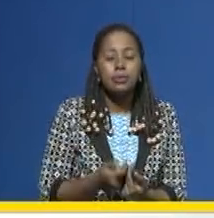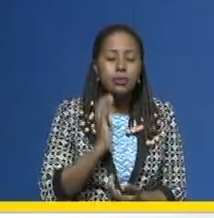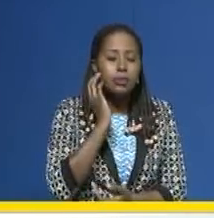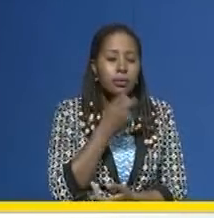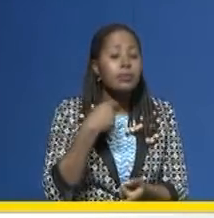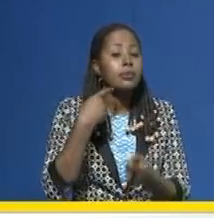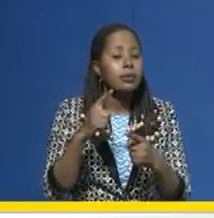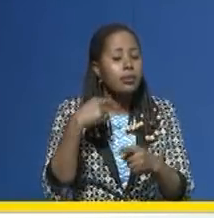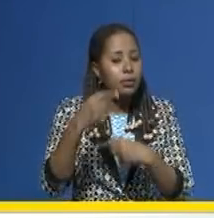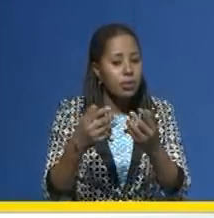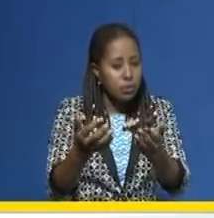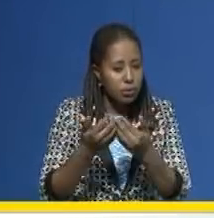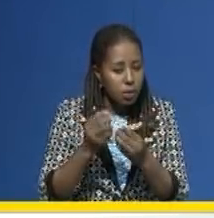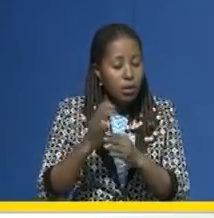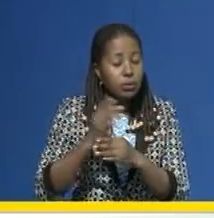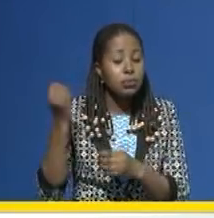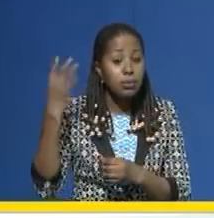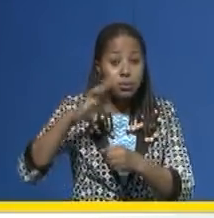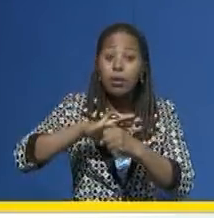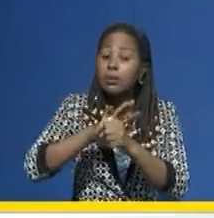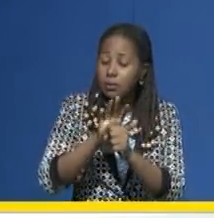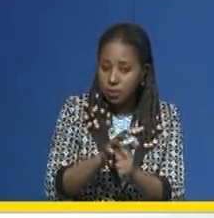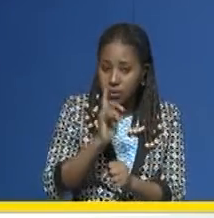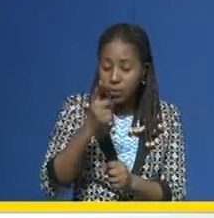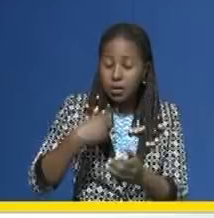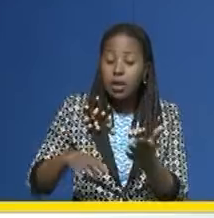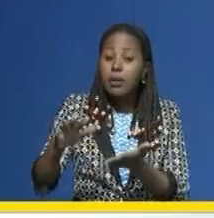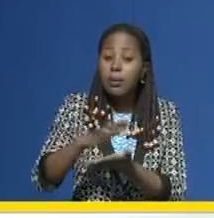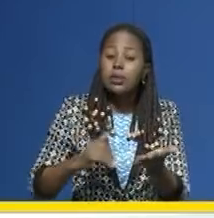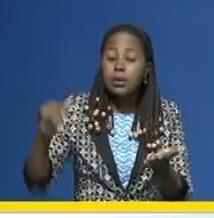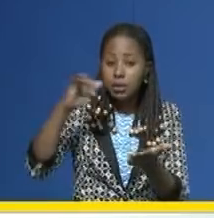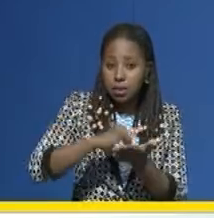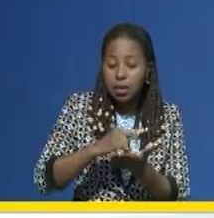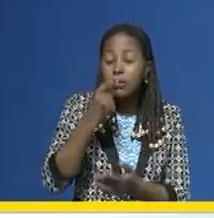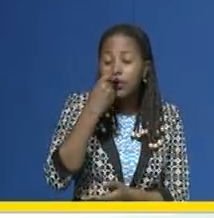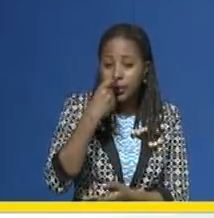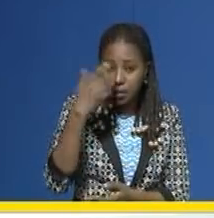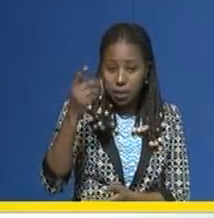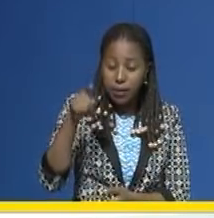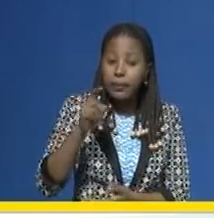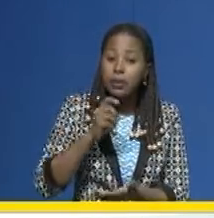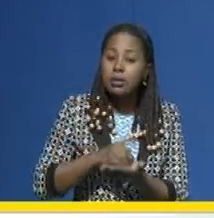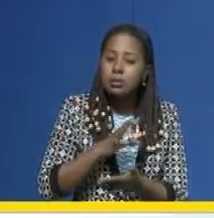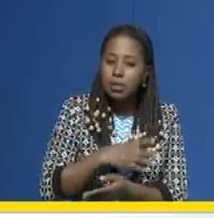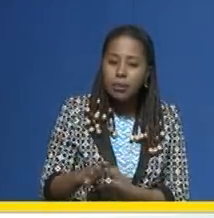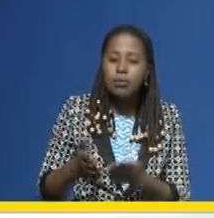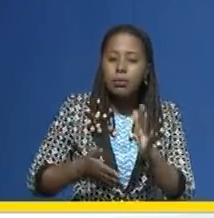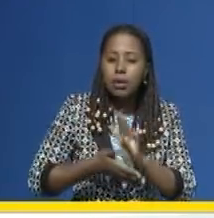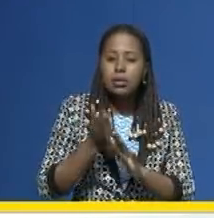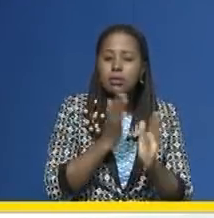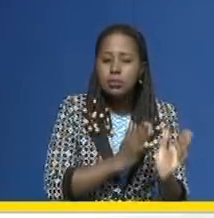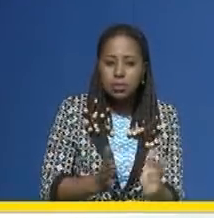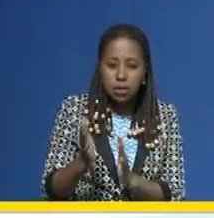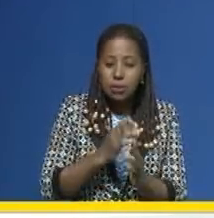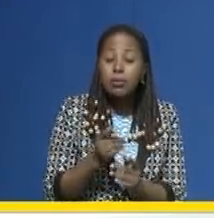mbalimbali zinaendelea kuchukuliwa juu ya maambukizi ya virusi vya korona, ambapo katika uwanja wa ndege wa kimataifa wa Julius Nyerere jijini Dar es Salaam, wao wameanza utaratibu